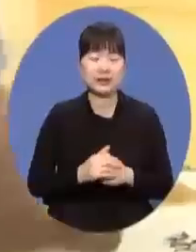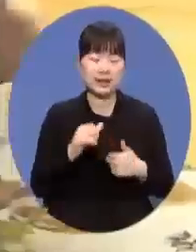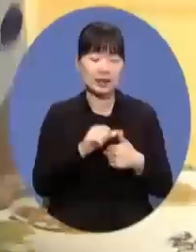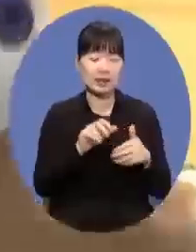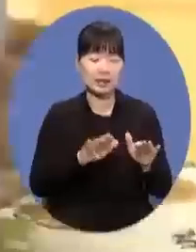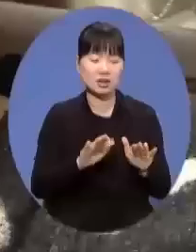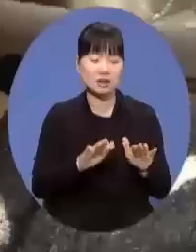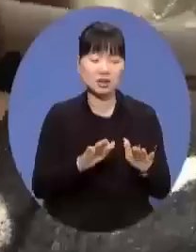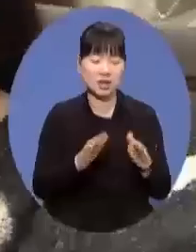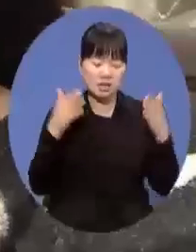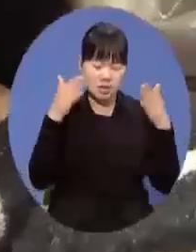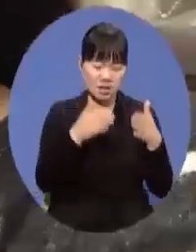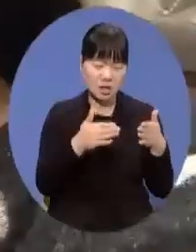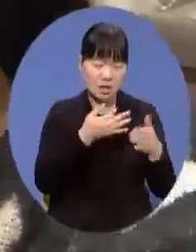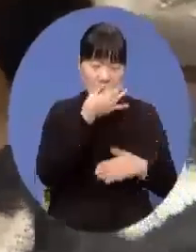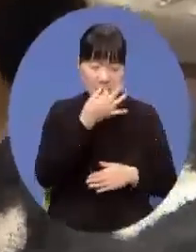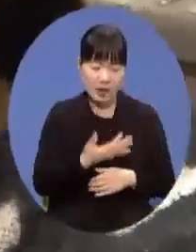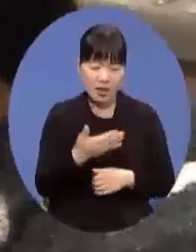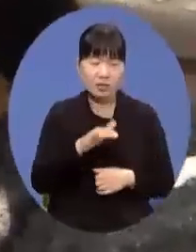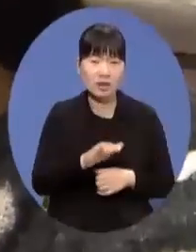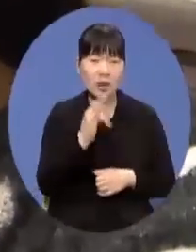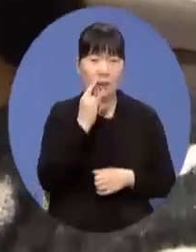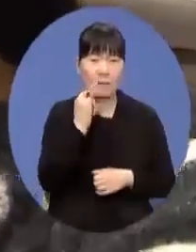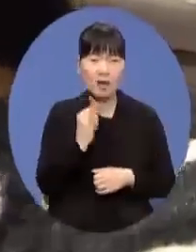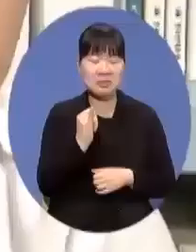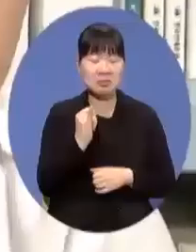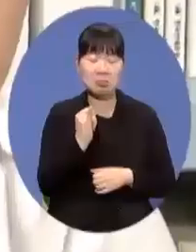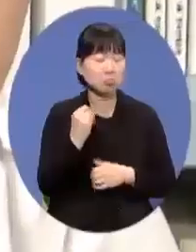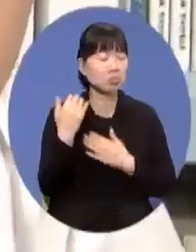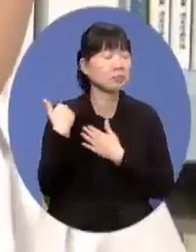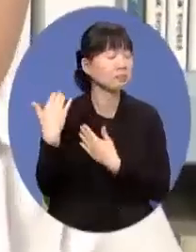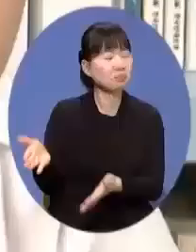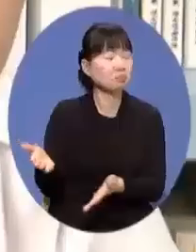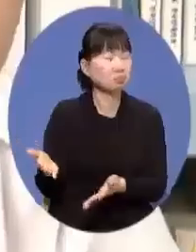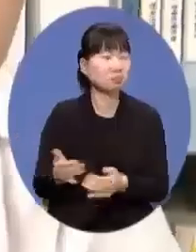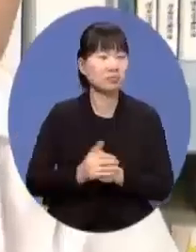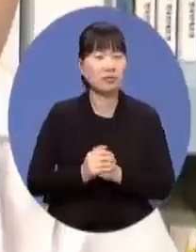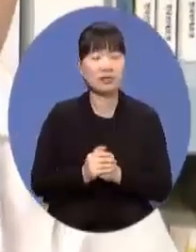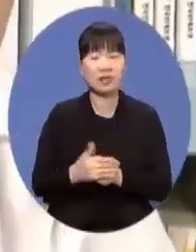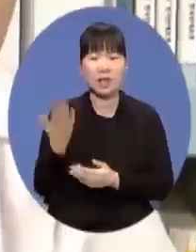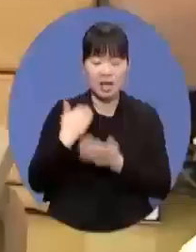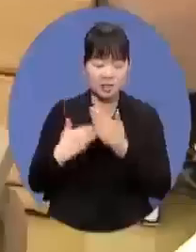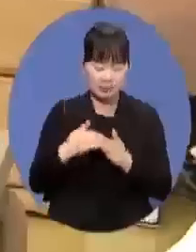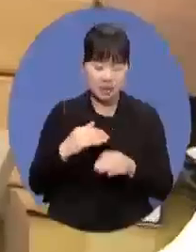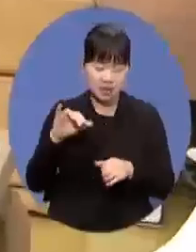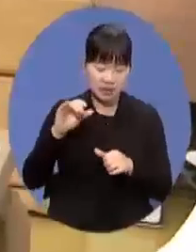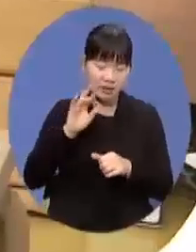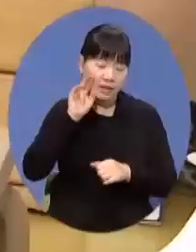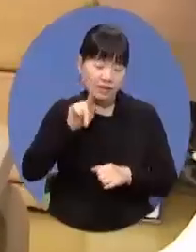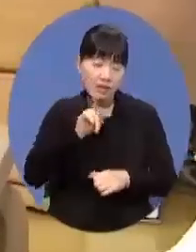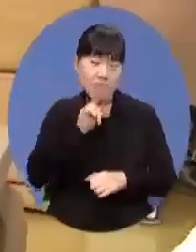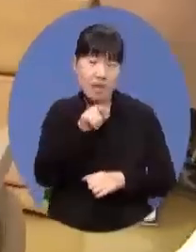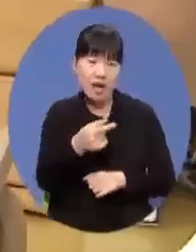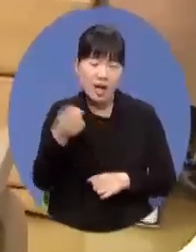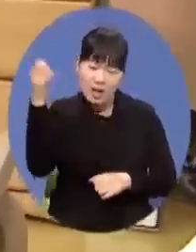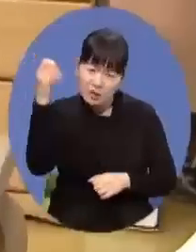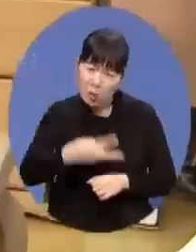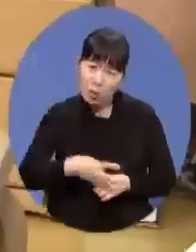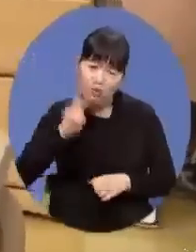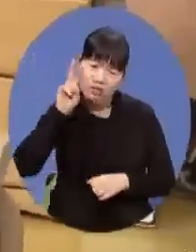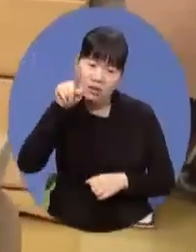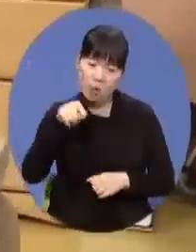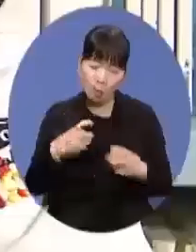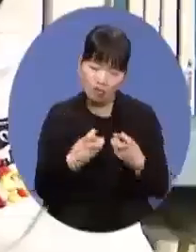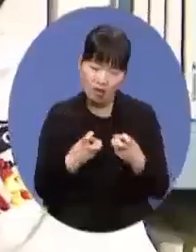지원이는 점점 집중하기 힘들어하지만 엄마는 본척 만척. 아, 지난번에도 이거 틀렸잖아. 근데 또 틀리면